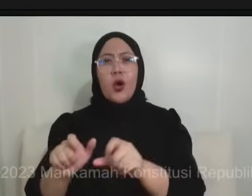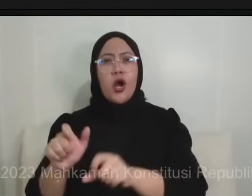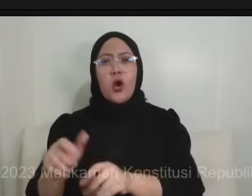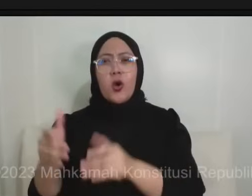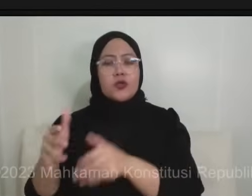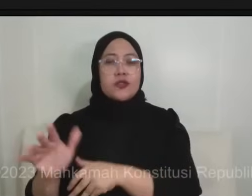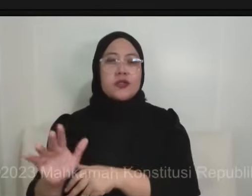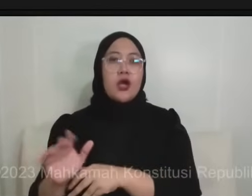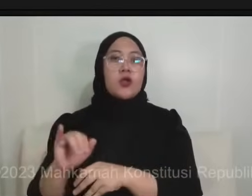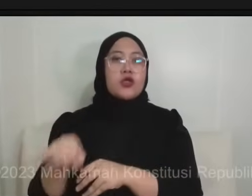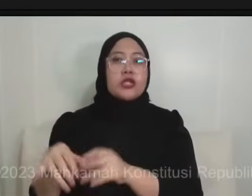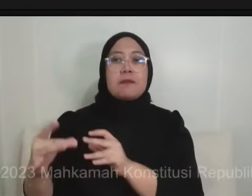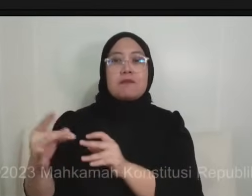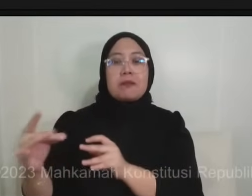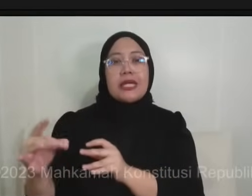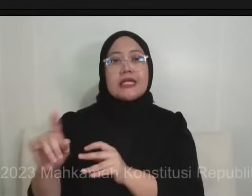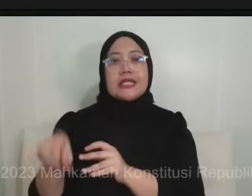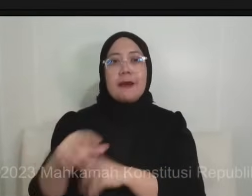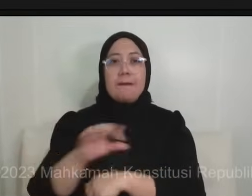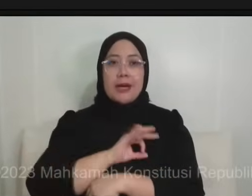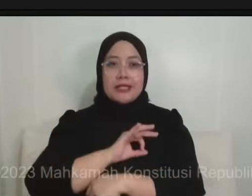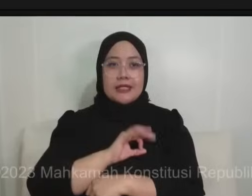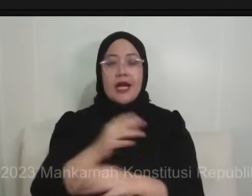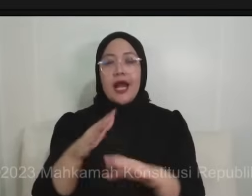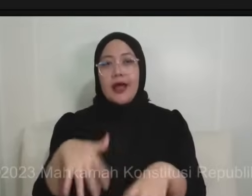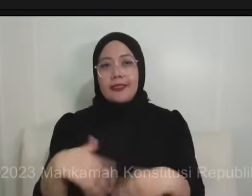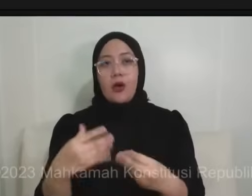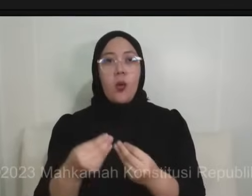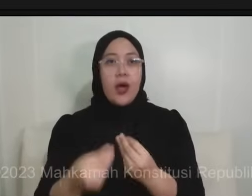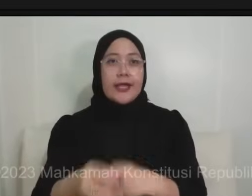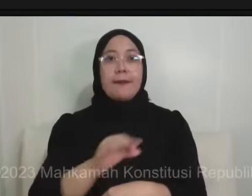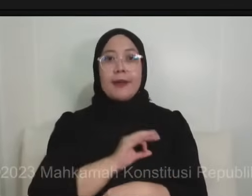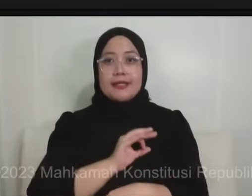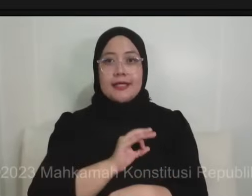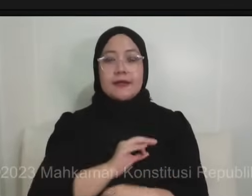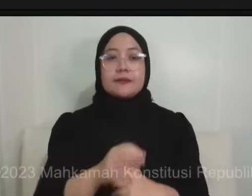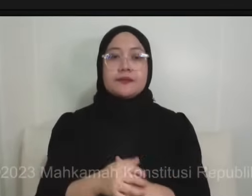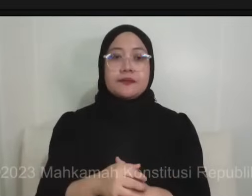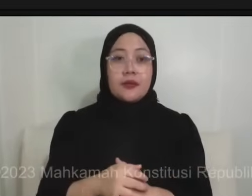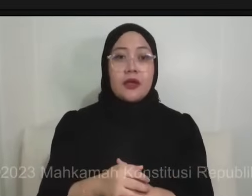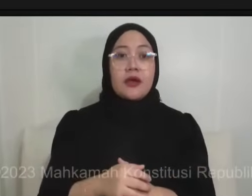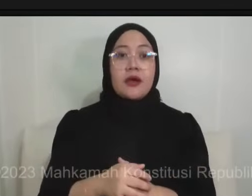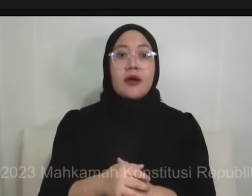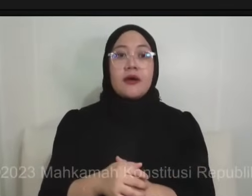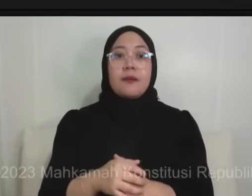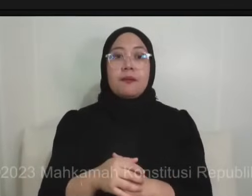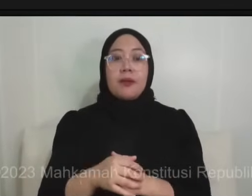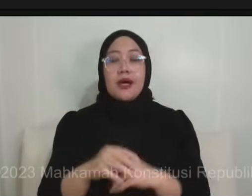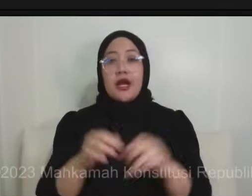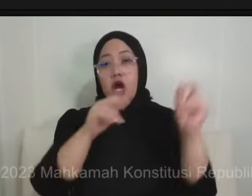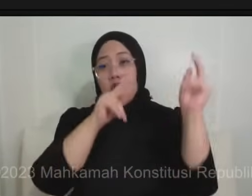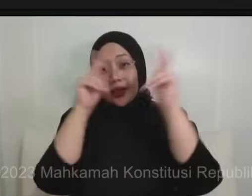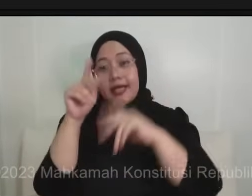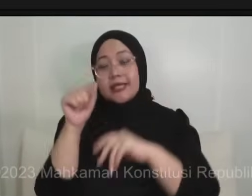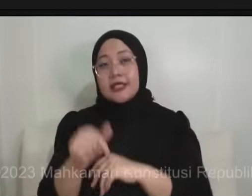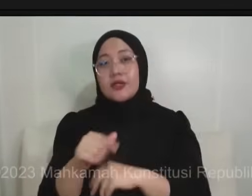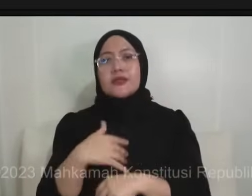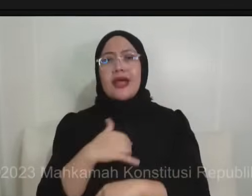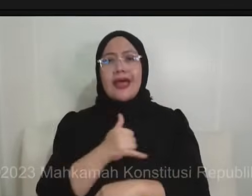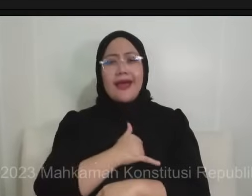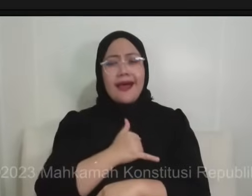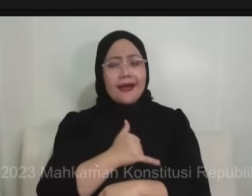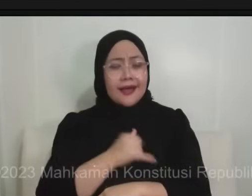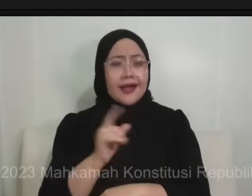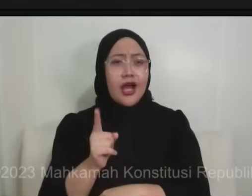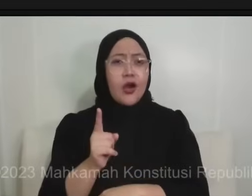dipilih menjadi presiden dan wakil presiden pada dan terhadap konteks inilah saya meyakini serta